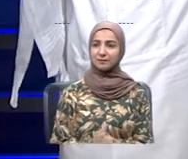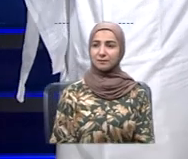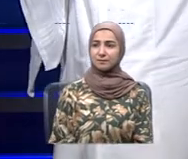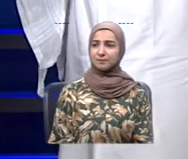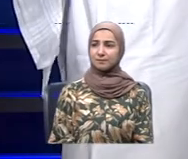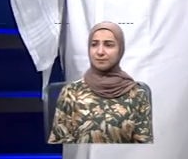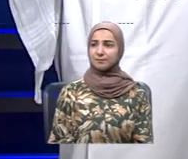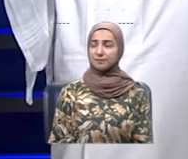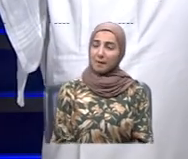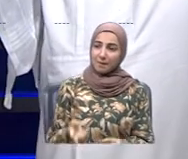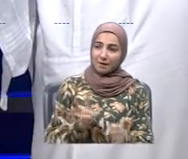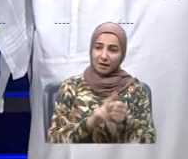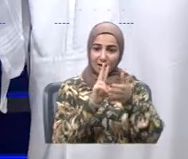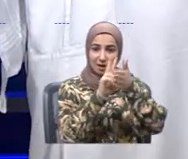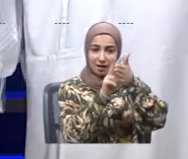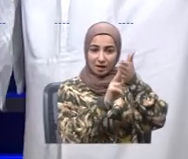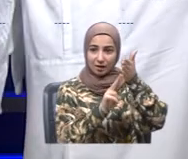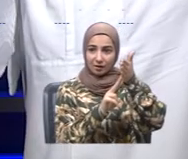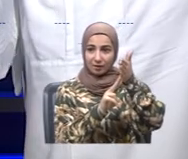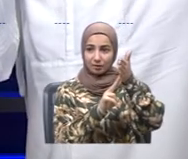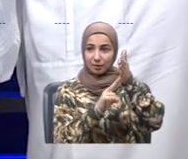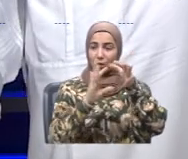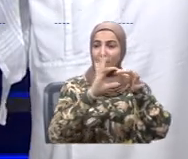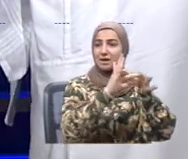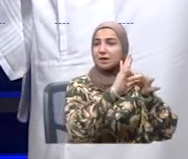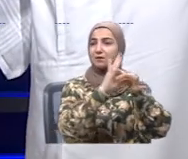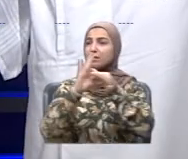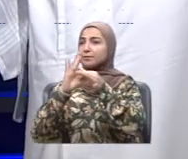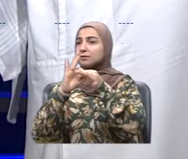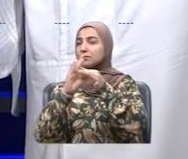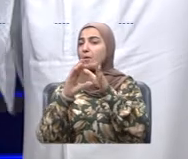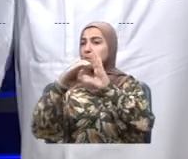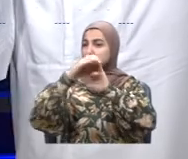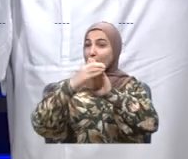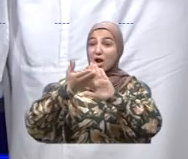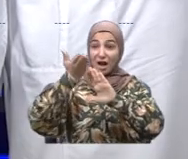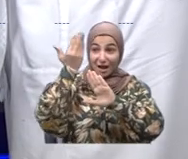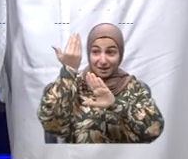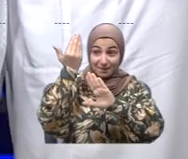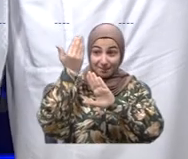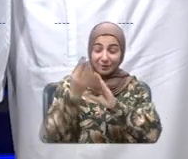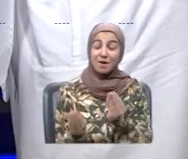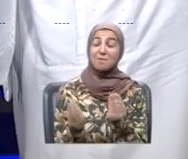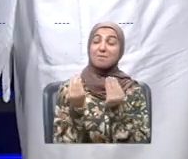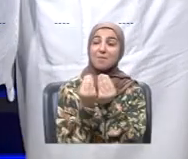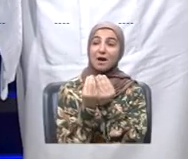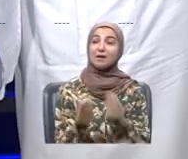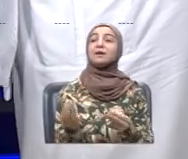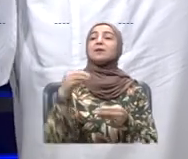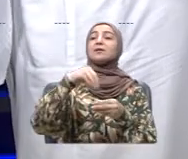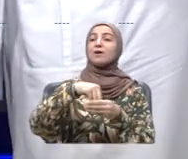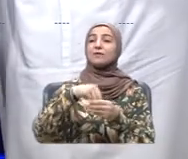النص نجد أن الكاتب ربط نصه هذا بنص سابق بعنوان قلة القراءة